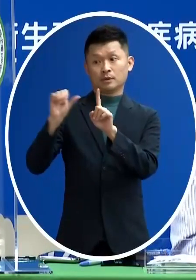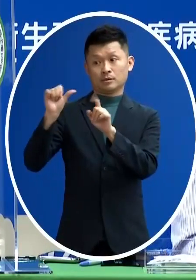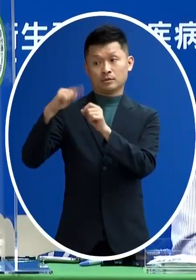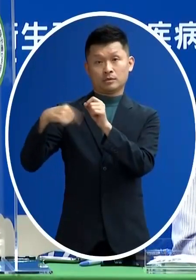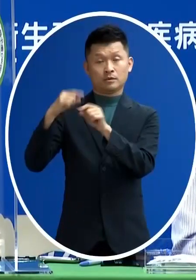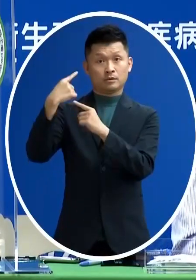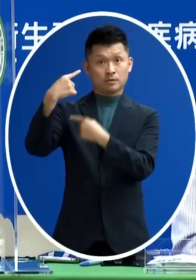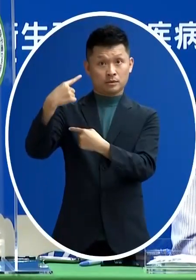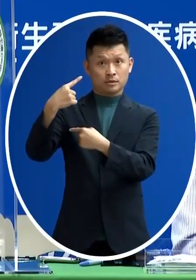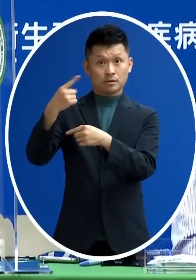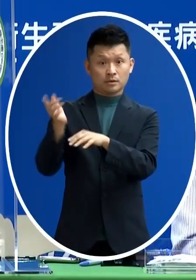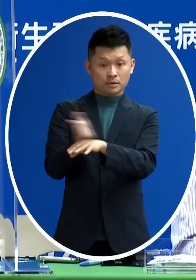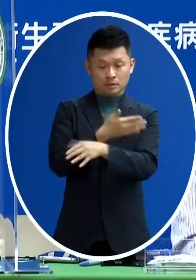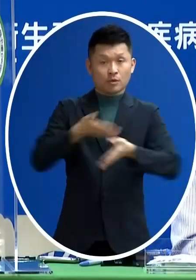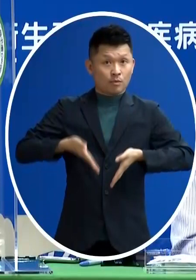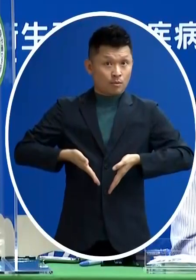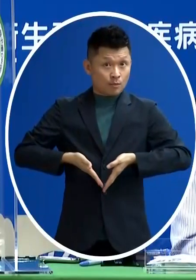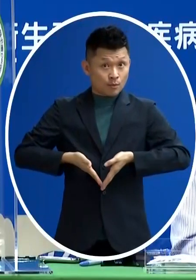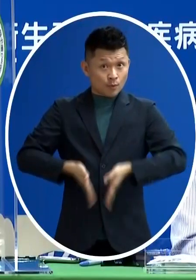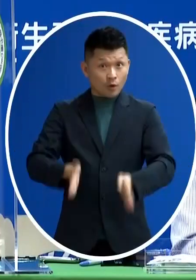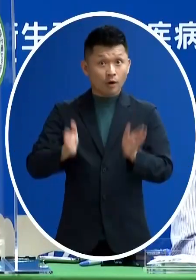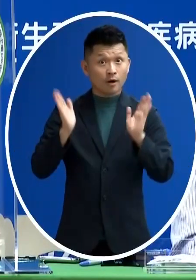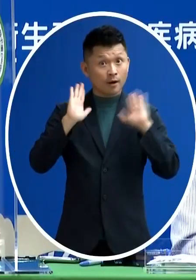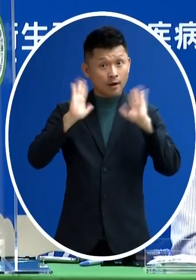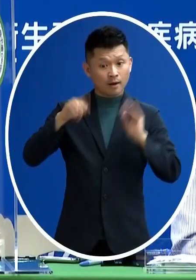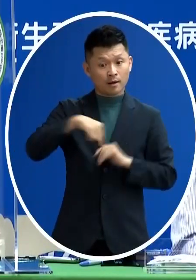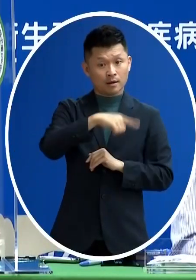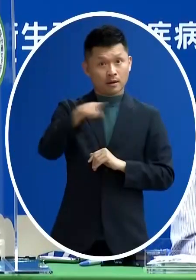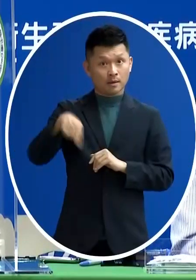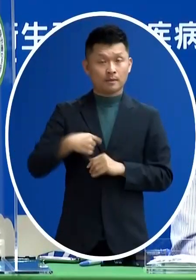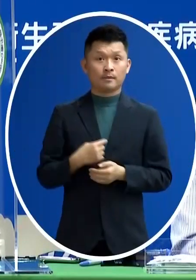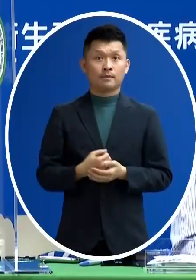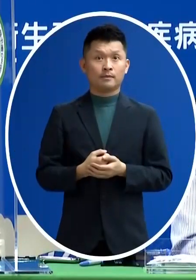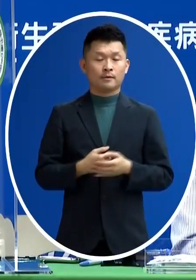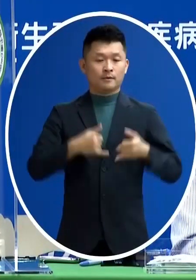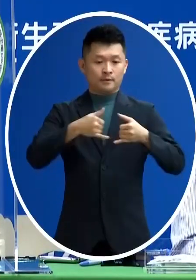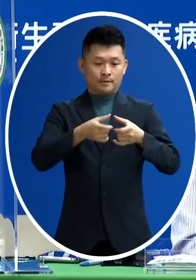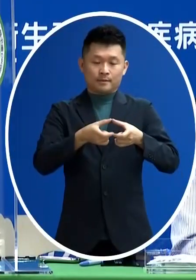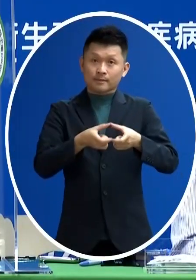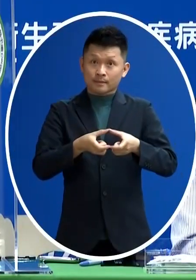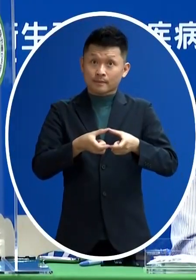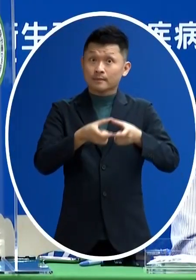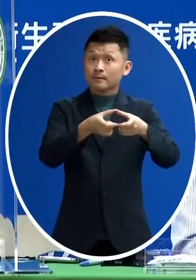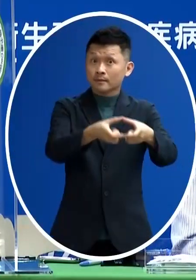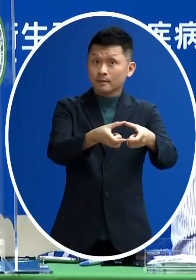105年1月1号以后出生的那他都可以凭着健保卡